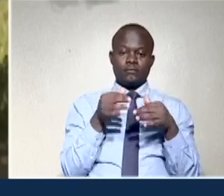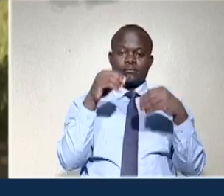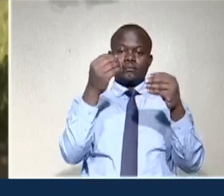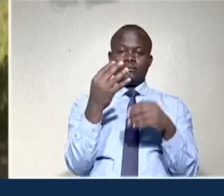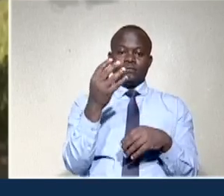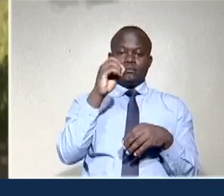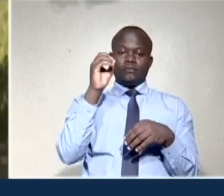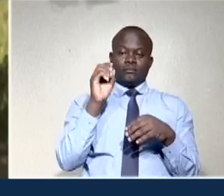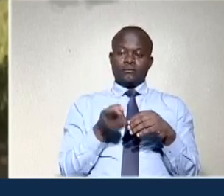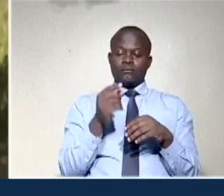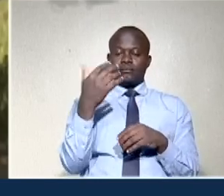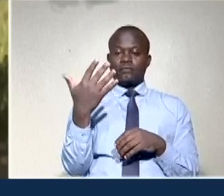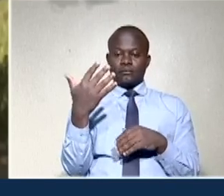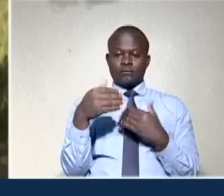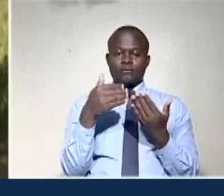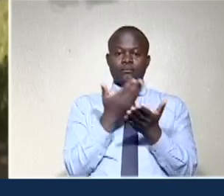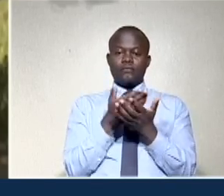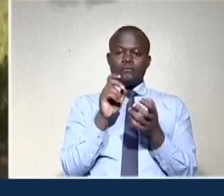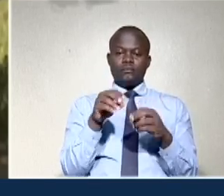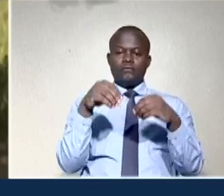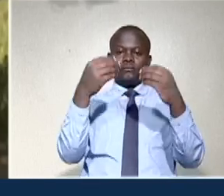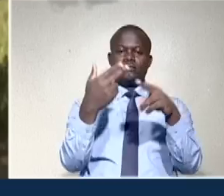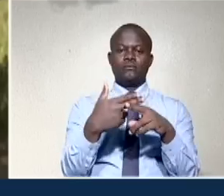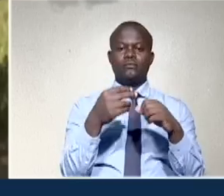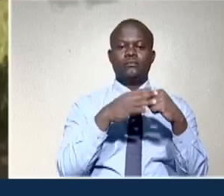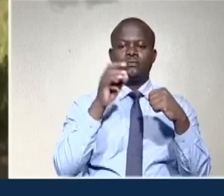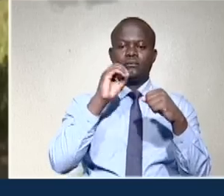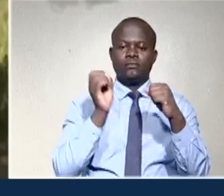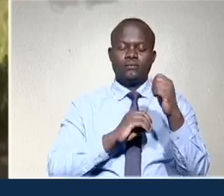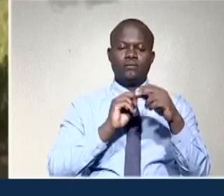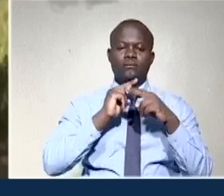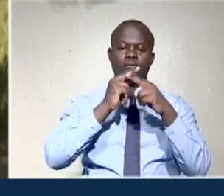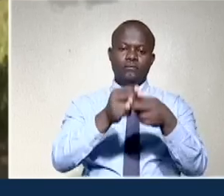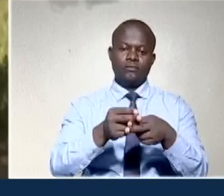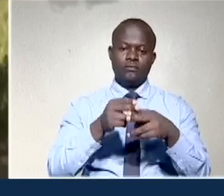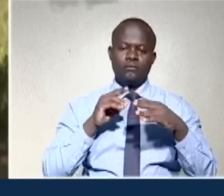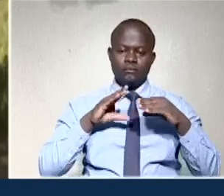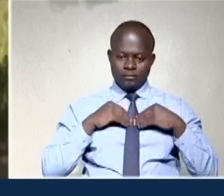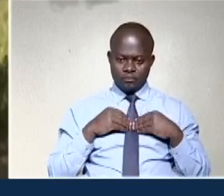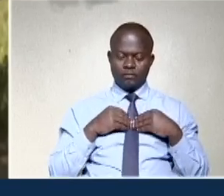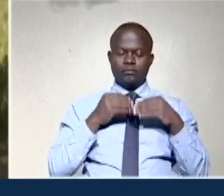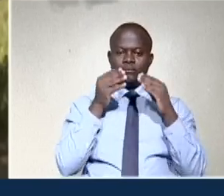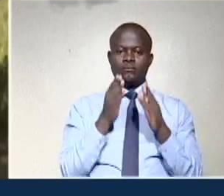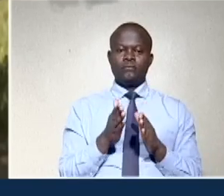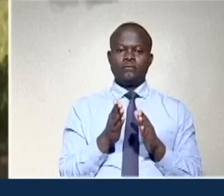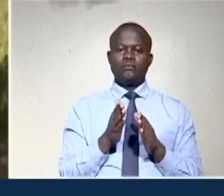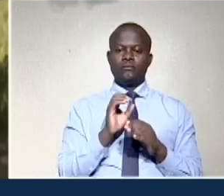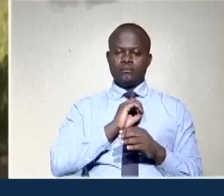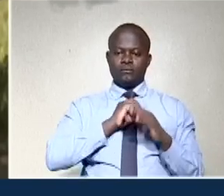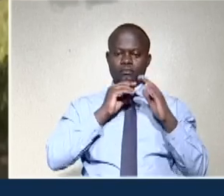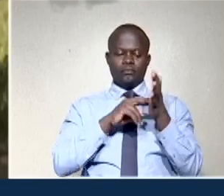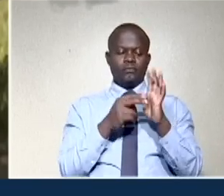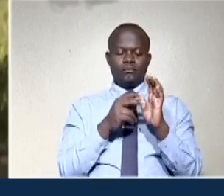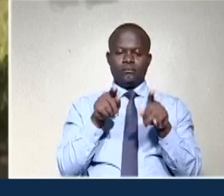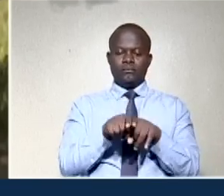4.5% nacyo gisabwa yuko gitanga 90% cy'umwenda cyemereye nyir'umushinga